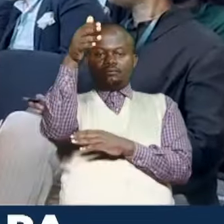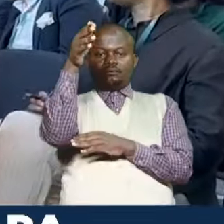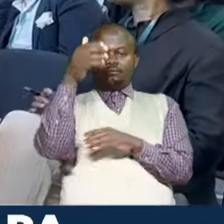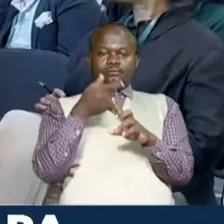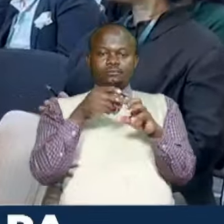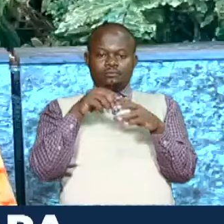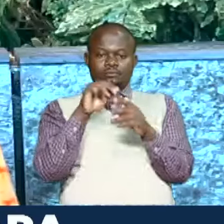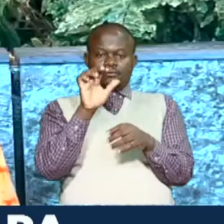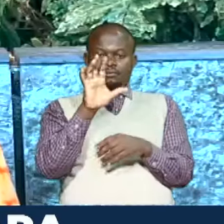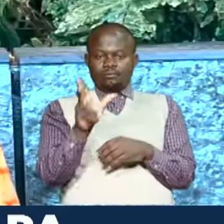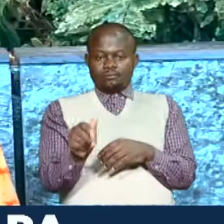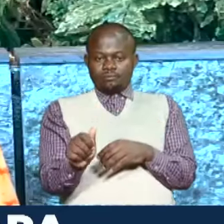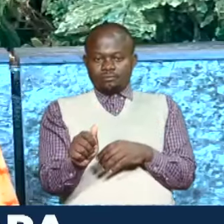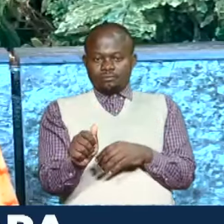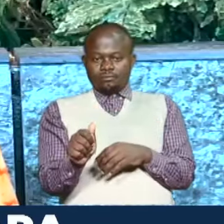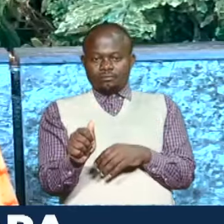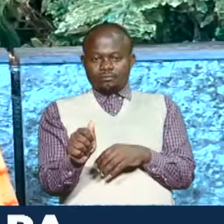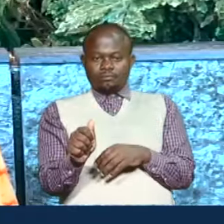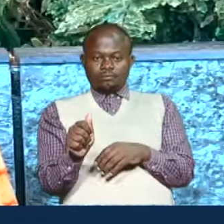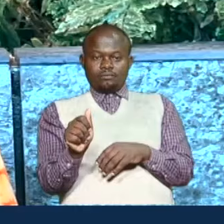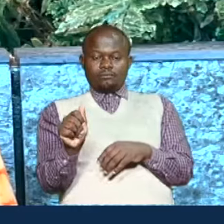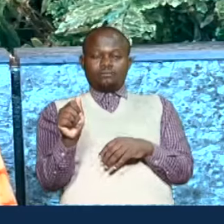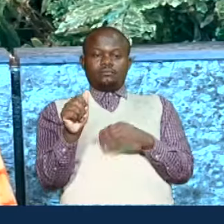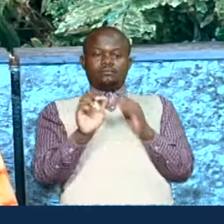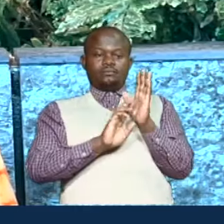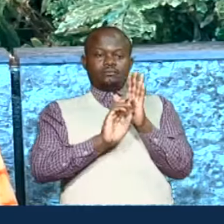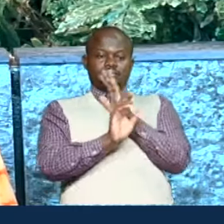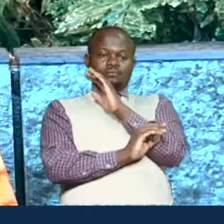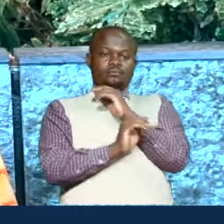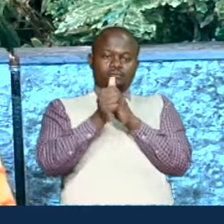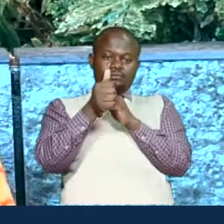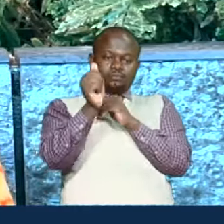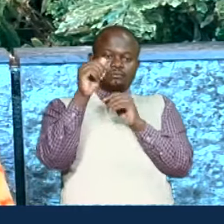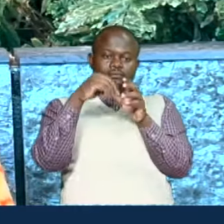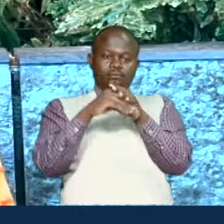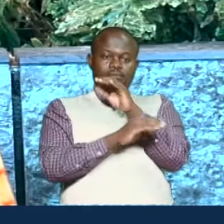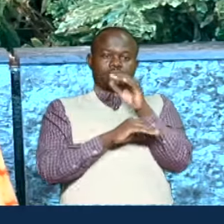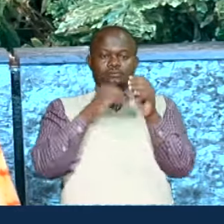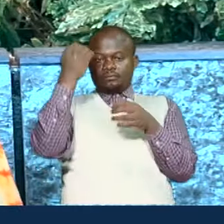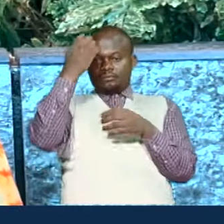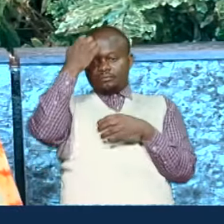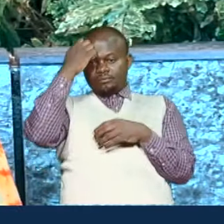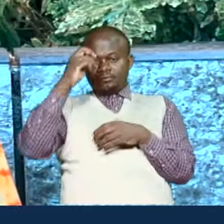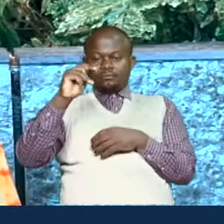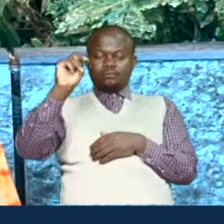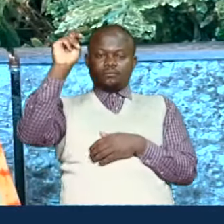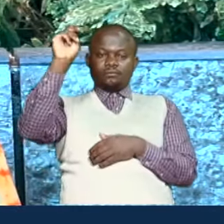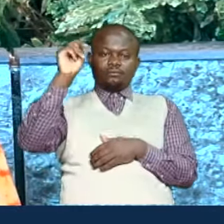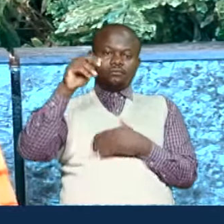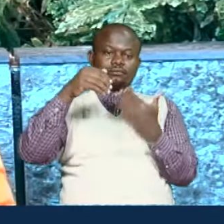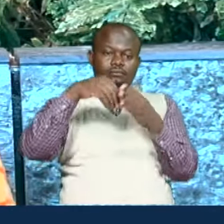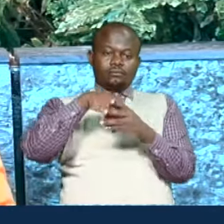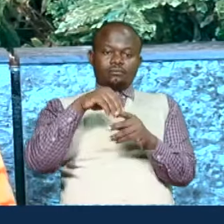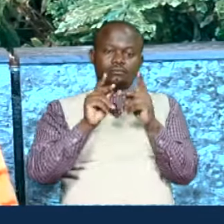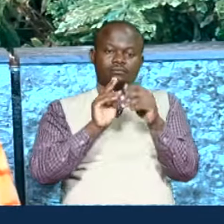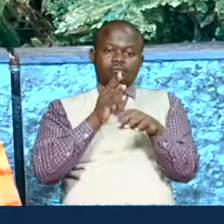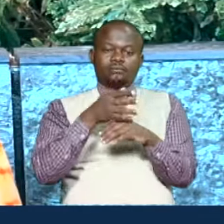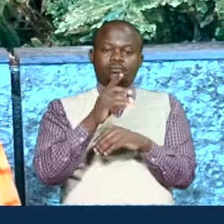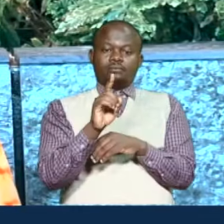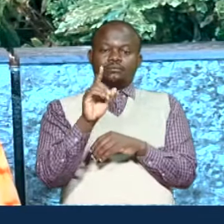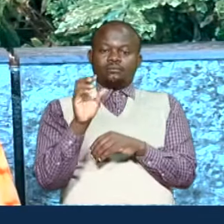baturuka muri Afurika bahagarariye ibihugu byabo muri ibihugu by'Uburayi bw'Amajyaruguru. Yitabiriwe n'abantu bagera ku